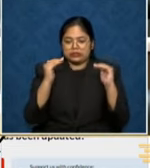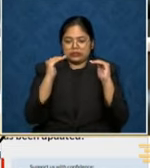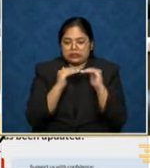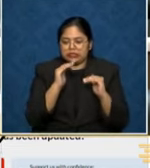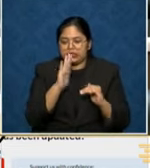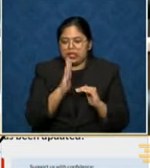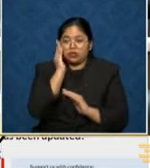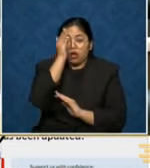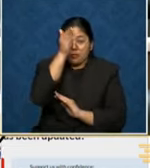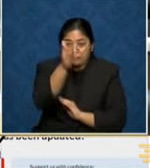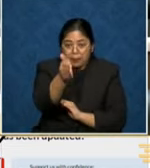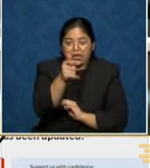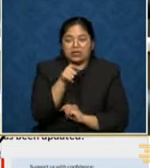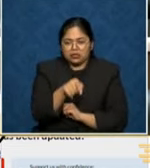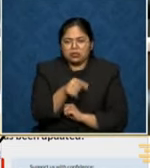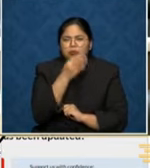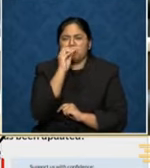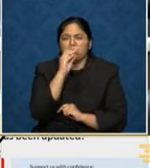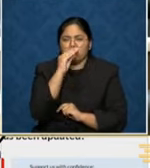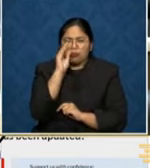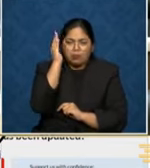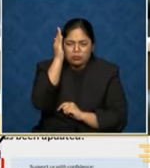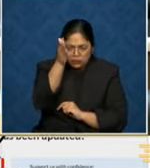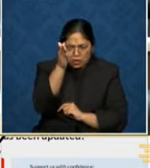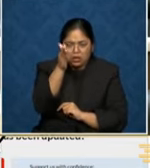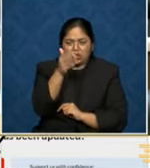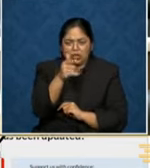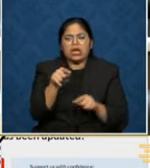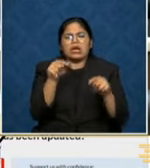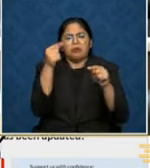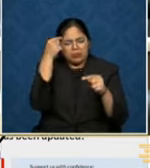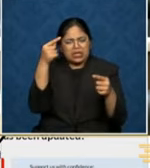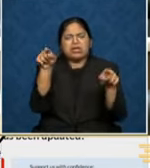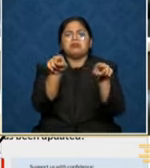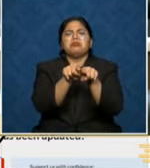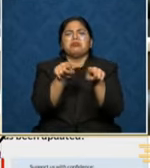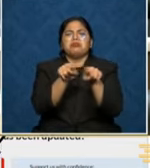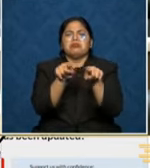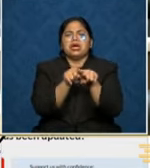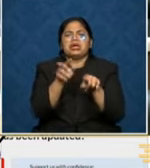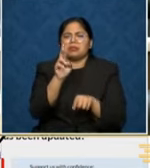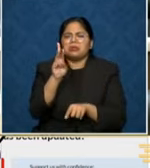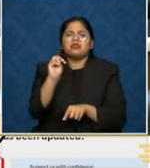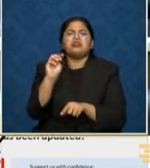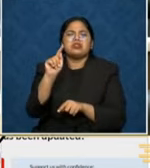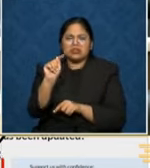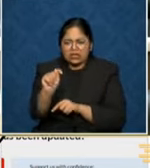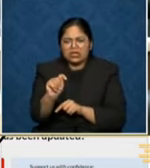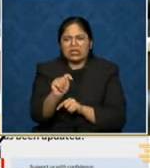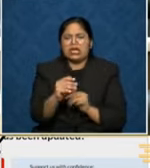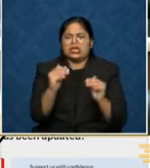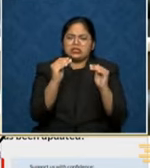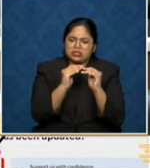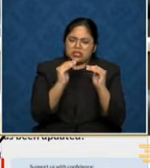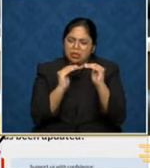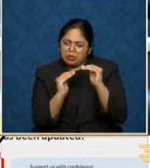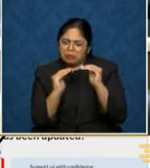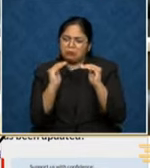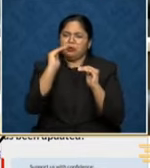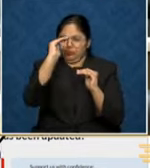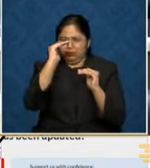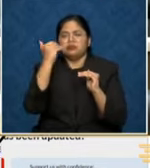ในอนาคตข้างหน้าที่ท่านพูดในอนาคตข้างหน้าเห็นด้วยครับท่านประธานครับเห็นด้วยในการที่จะมีการแก้ไขปรับศักดิ์และสิทธิ์ให้มันสูงขึ้นครับขอบคุณ